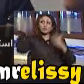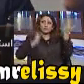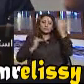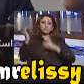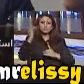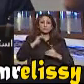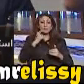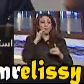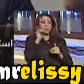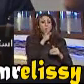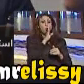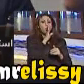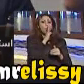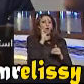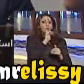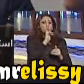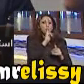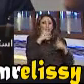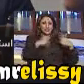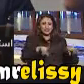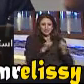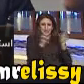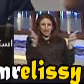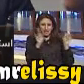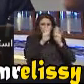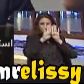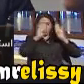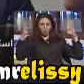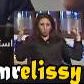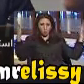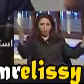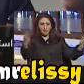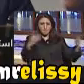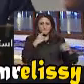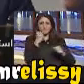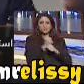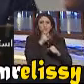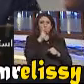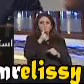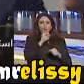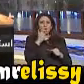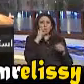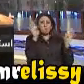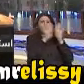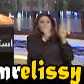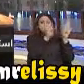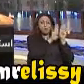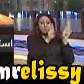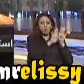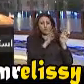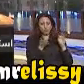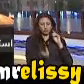ومش عارفين بقالهم 4 أيام يخلصوها. نشوف التقارير من هناك ونرجع تاني.